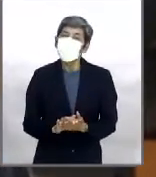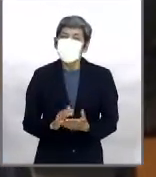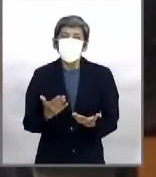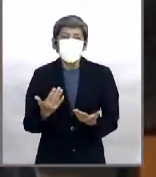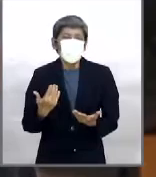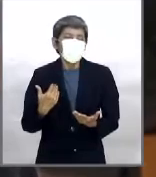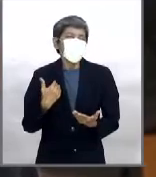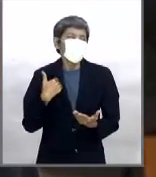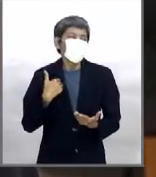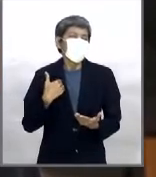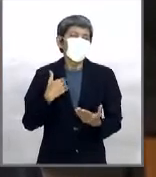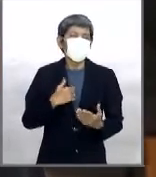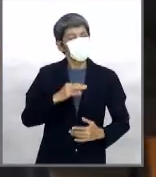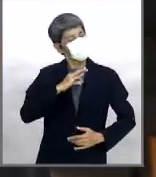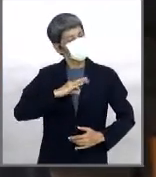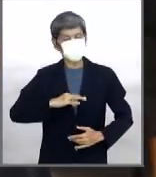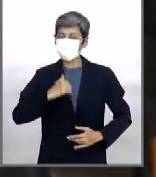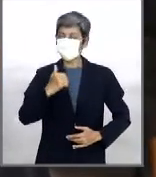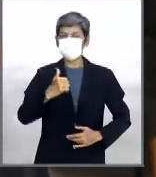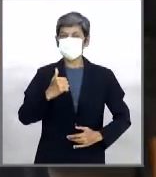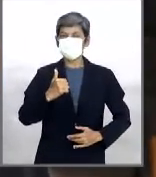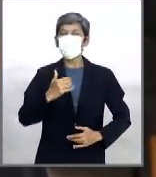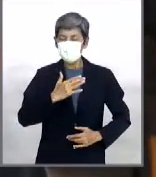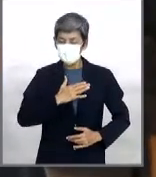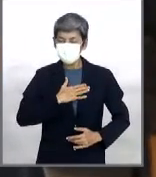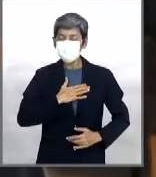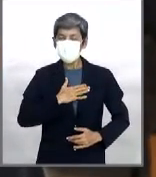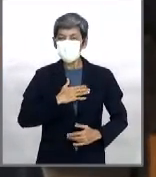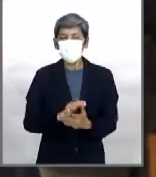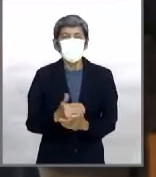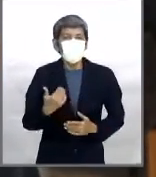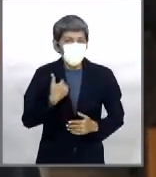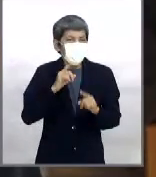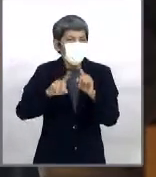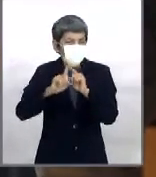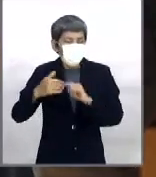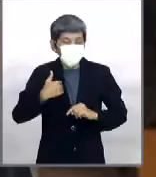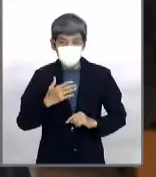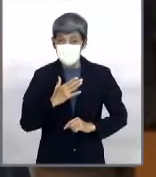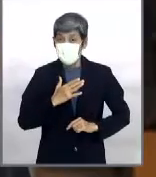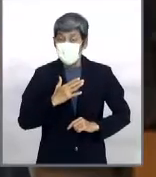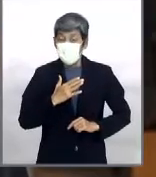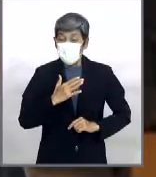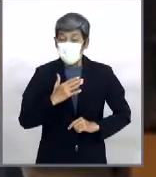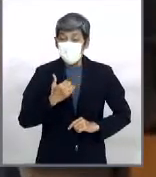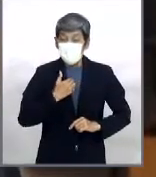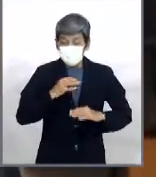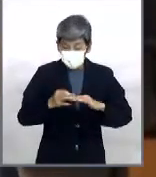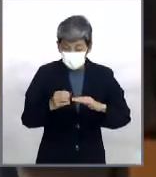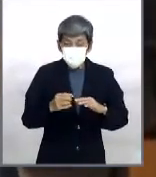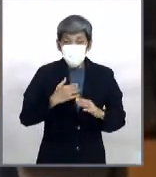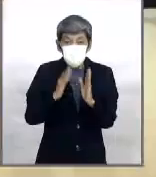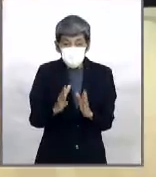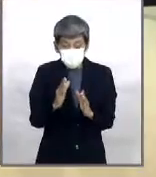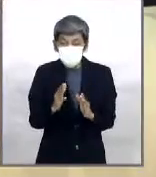แบบมันเป็นเรื่องราวมันเป็นความรู้สึกดีๆครับผมเนาะแล้วก็ต้องบอกว่ามีหลายครั้งนะครับผมนะที่มีลูกค้าชาวต่างช